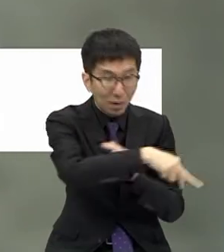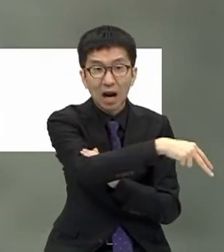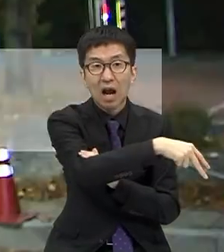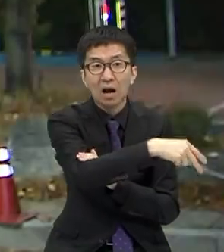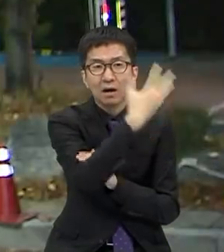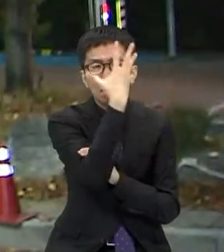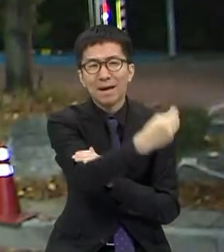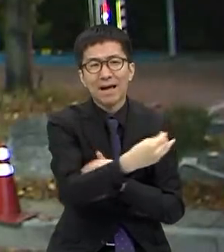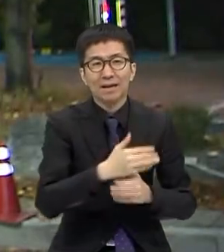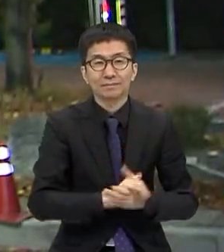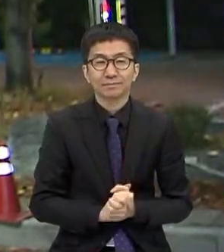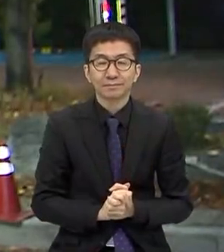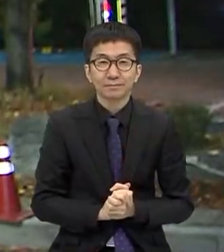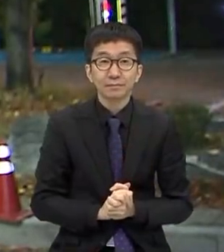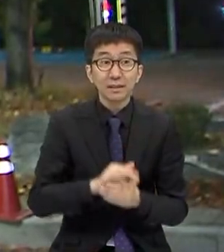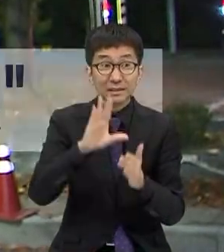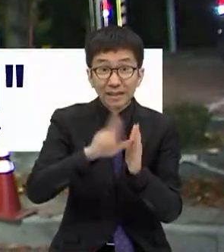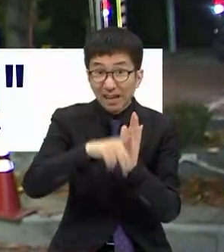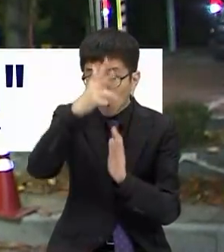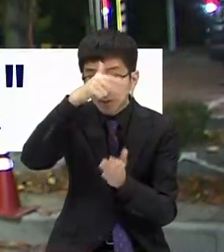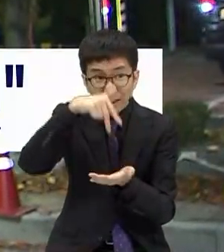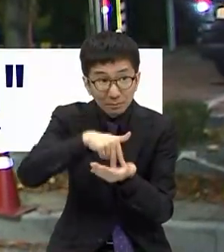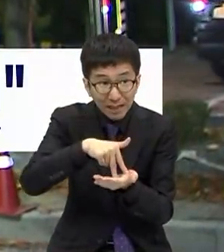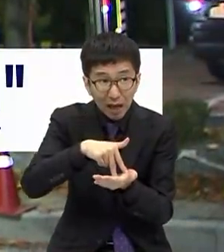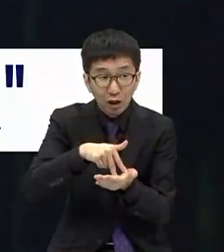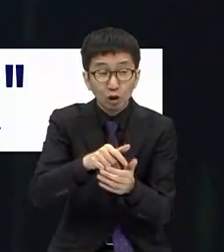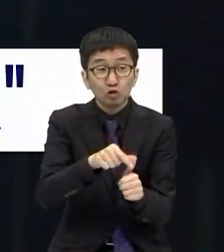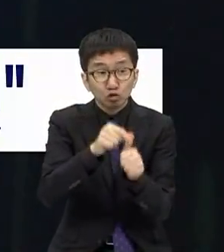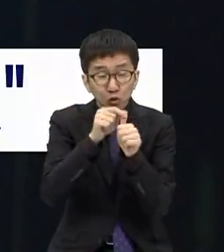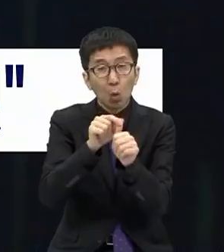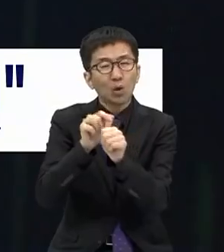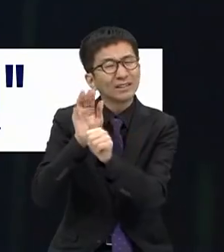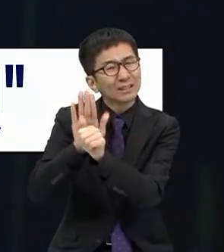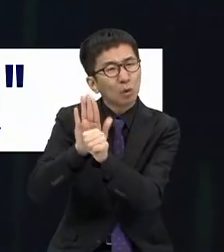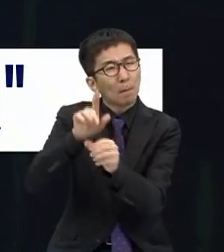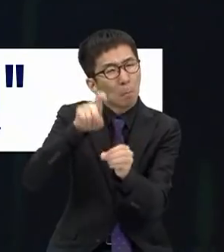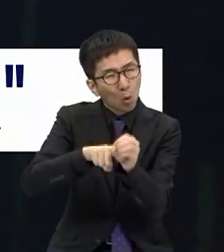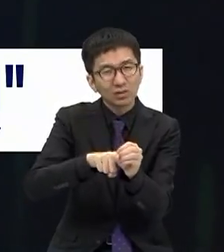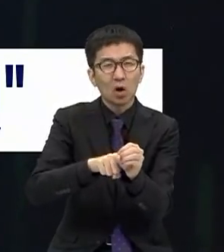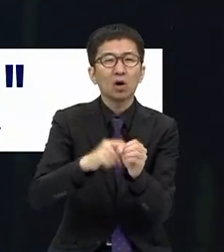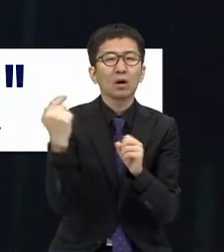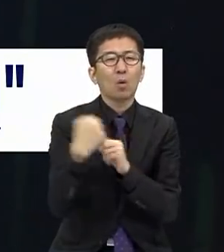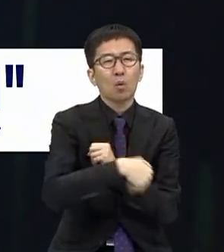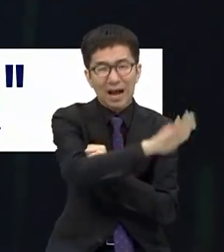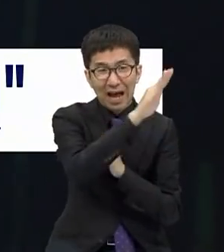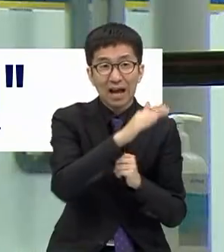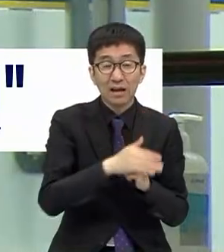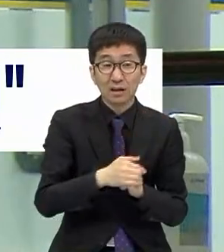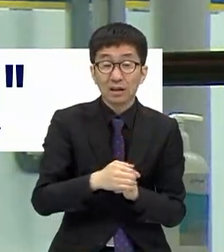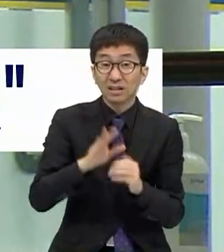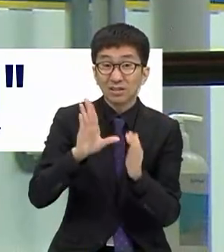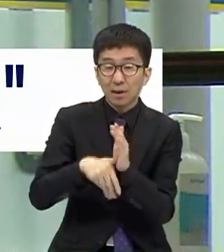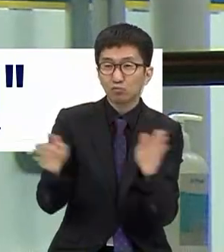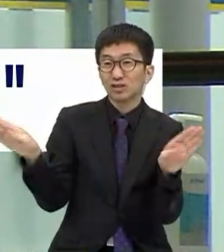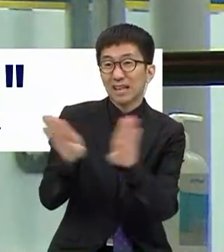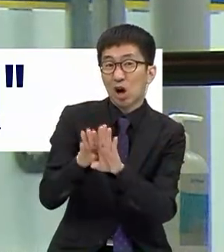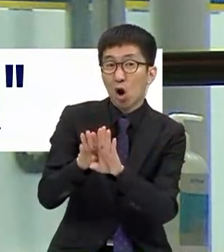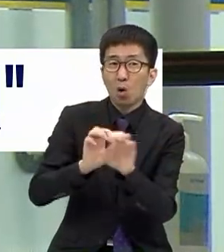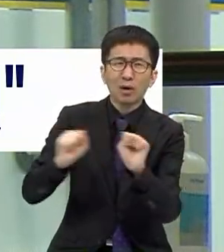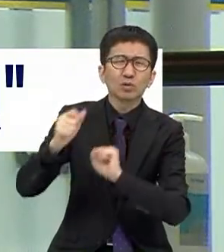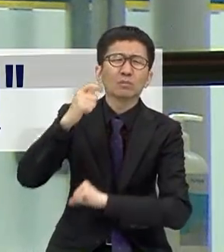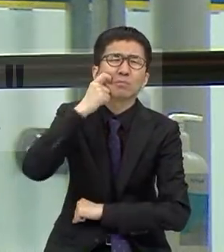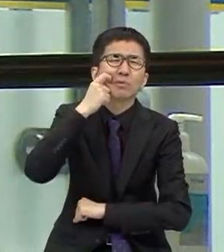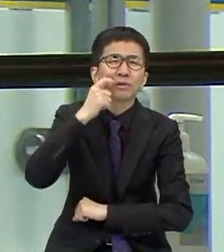거예요. 이에 대해 경찰은 구조와 지원 요청을 하기 위해 밖으로 나갔고 그 사이 공동 현관문이 잠겨 조치가